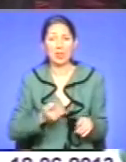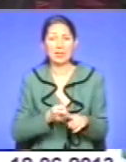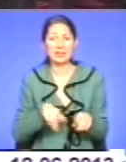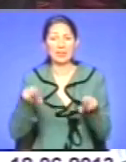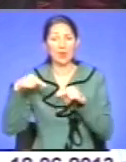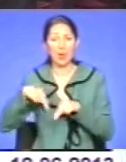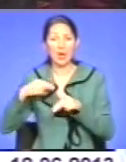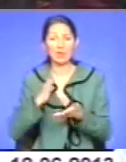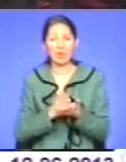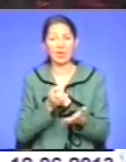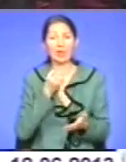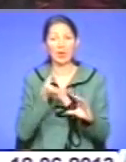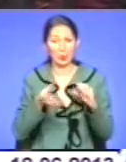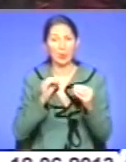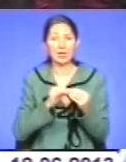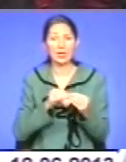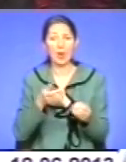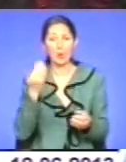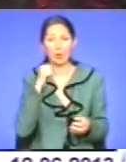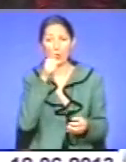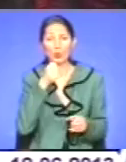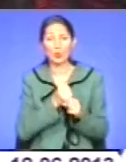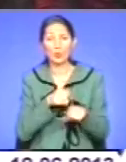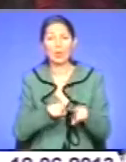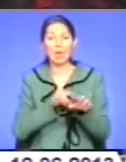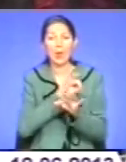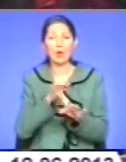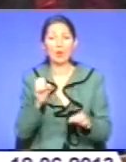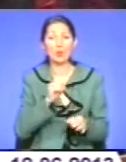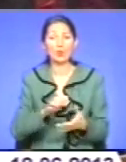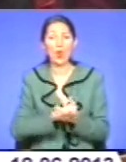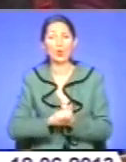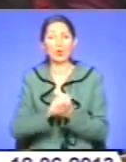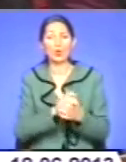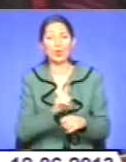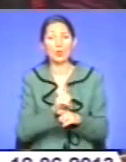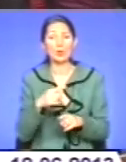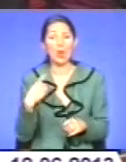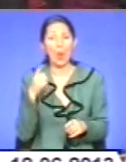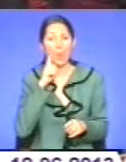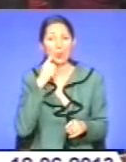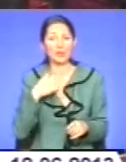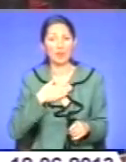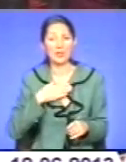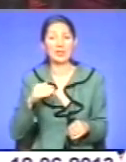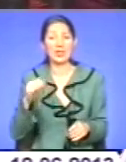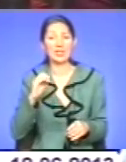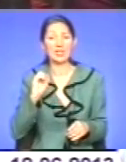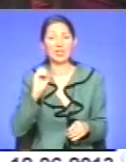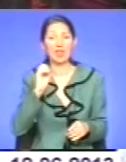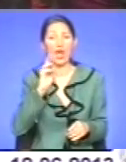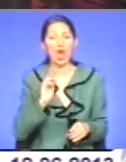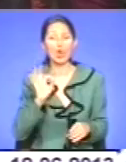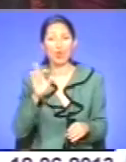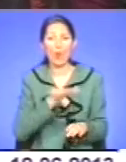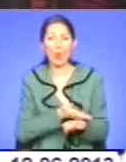плідна. В минулому році ми зробили такий проект Європейського союзу з тернопільською молоддю у нас в Жешові, в Польщі. І в цьому році ми написали проект,